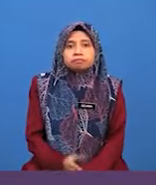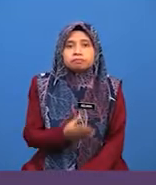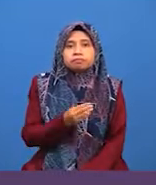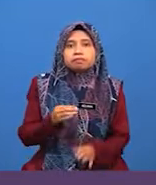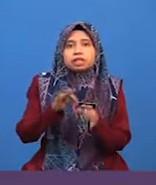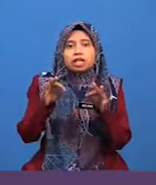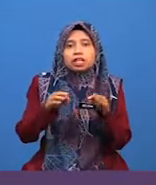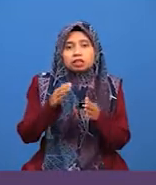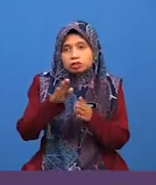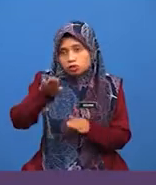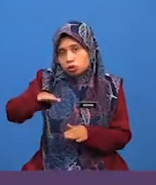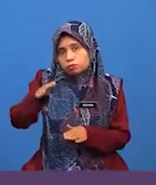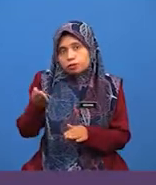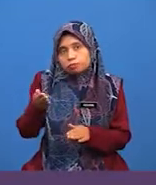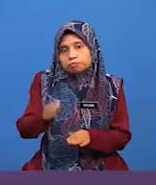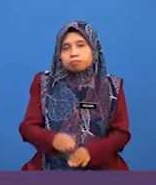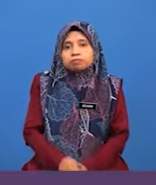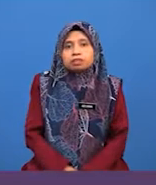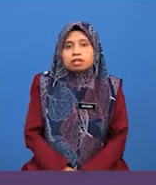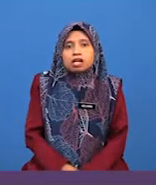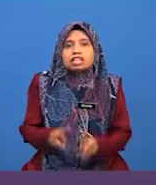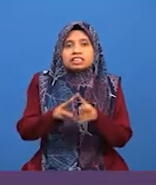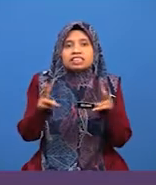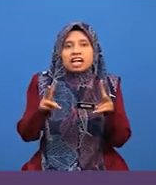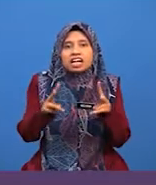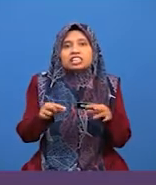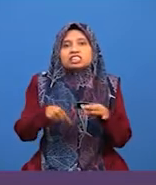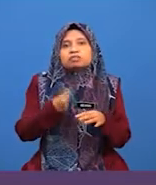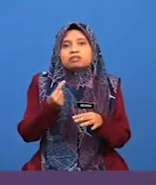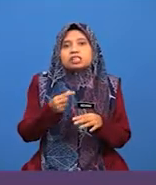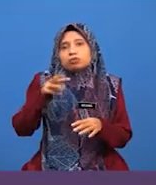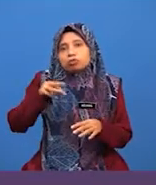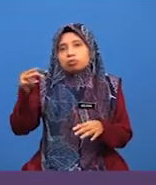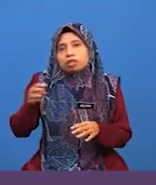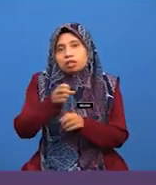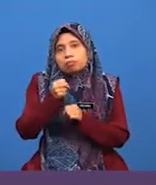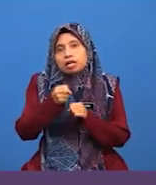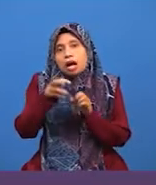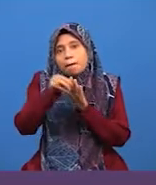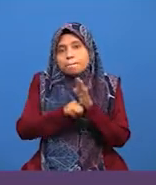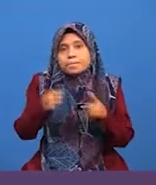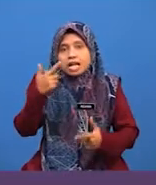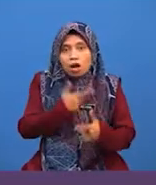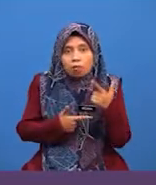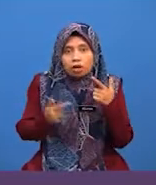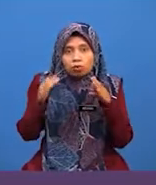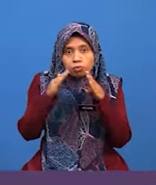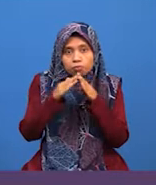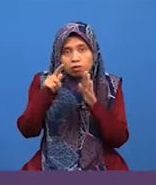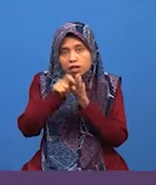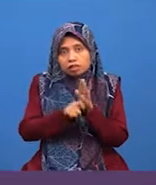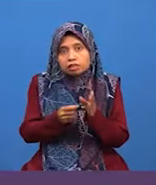Dan ayat songsangnya adalah sangat gembira murid-murid dapat